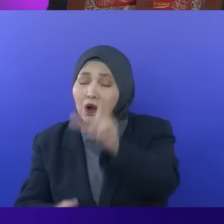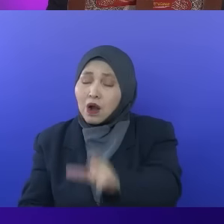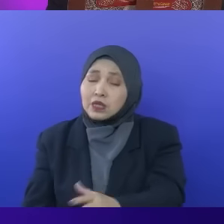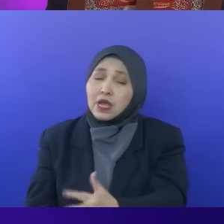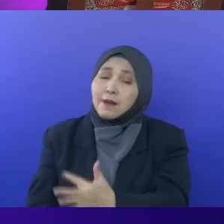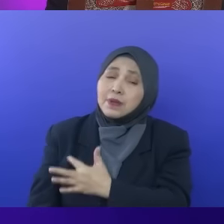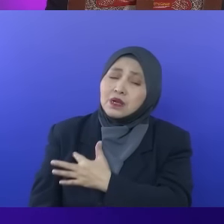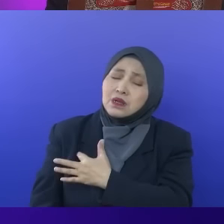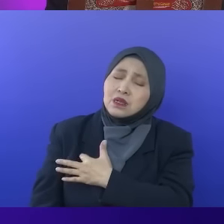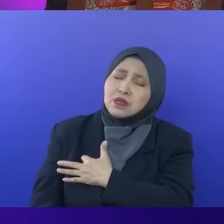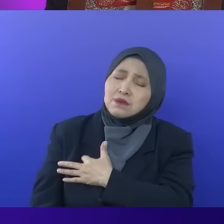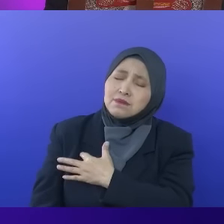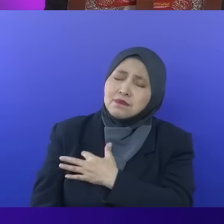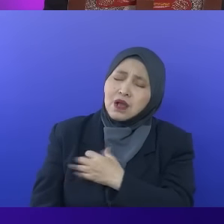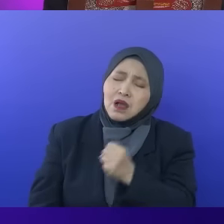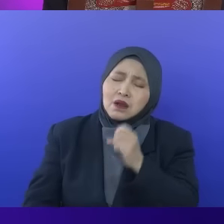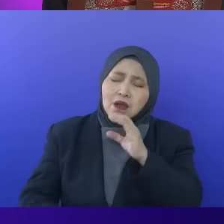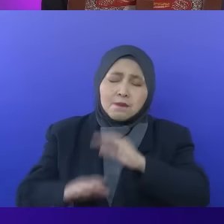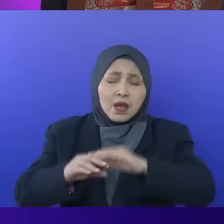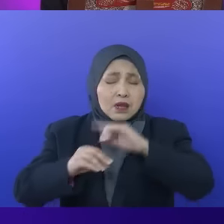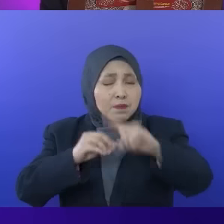minum solat